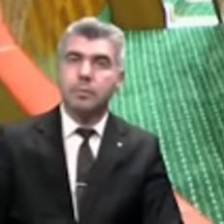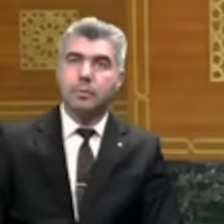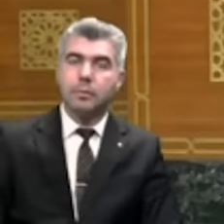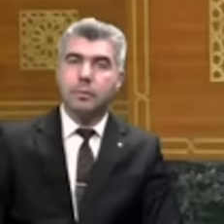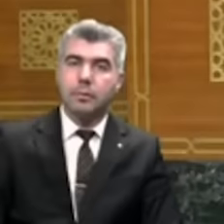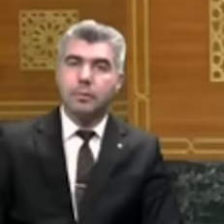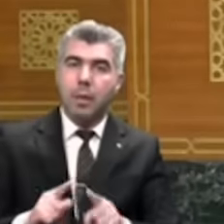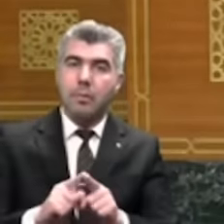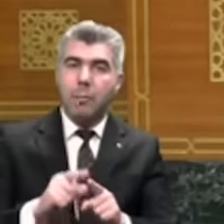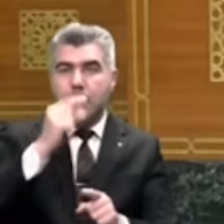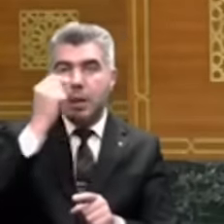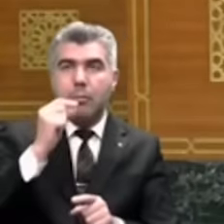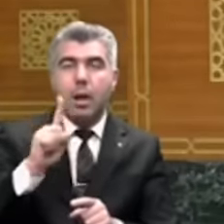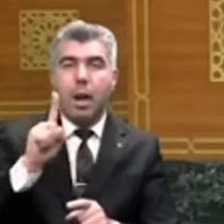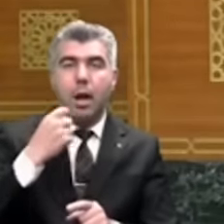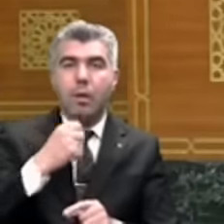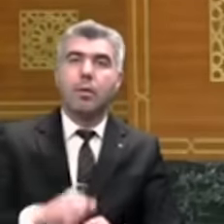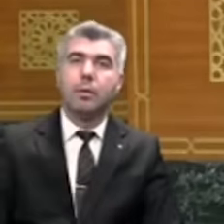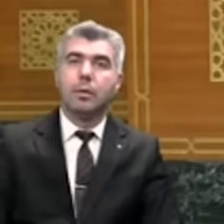هذا قضاء الله،